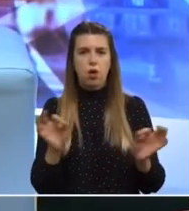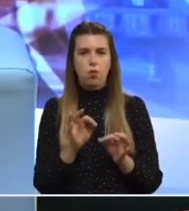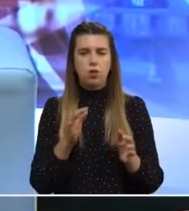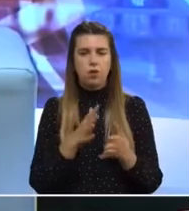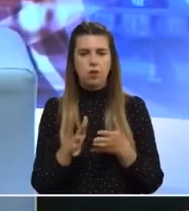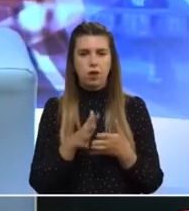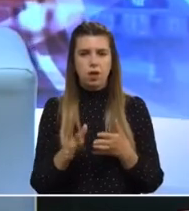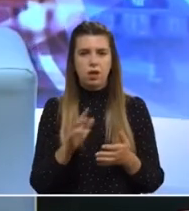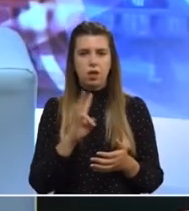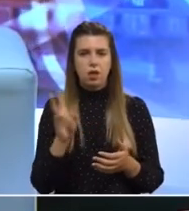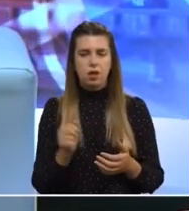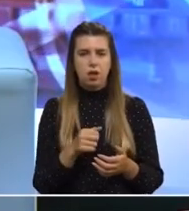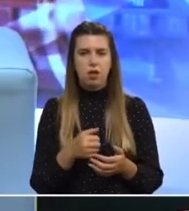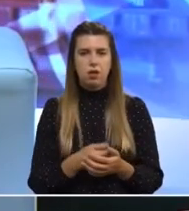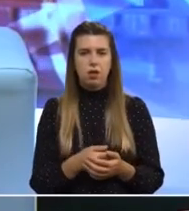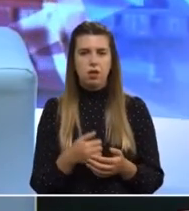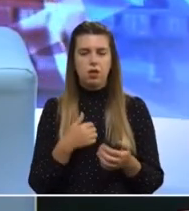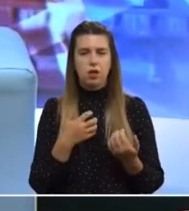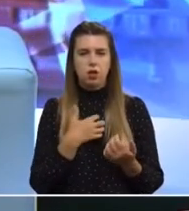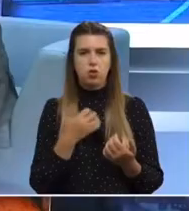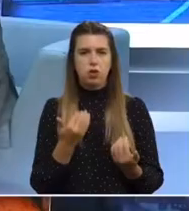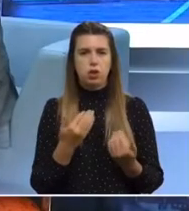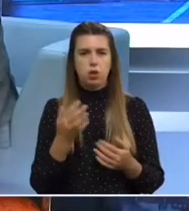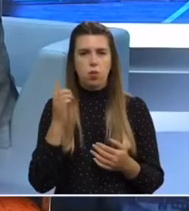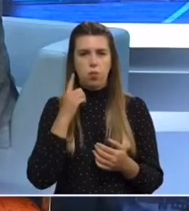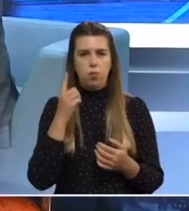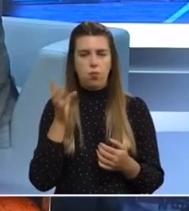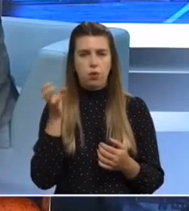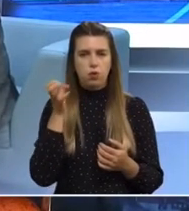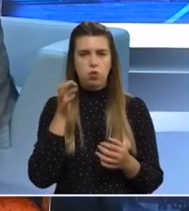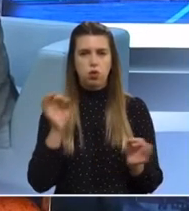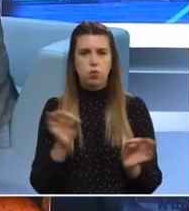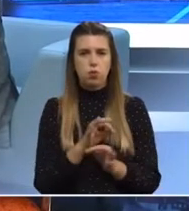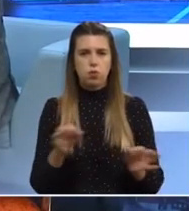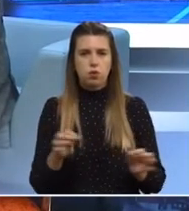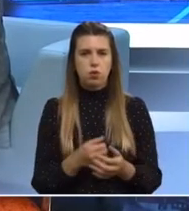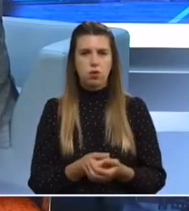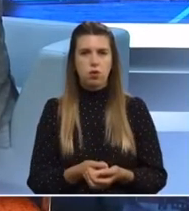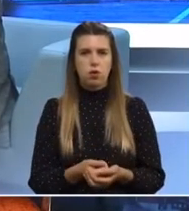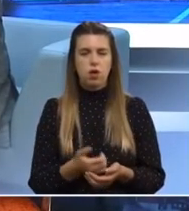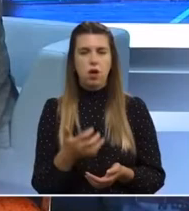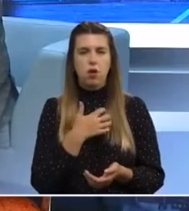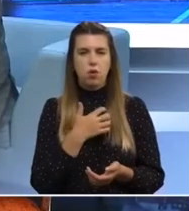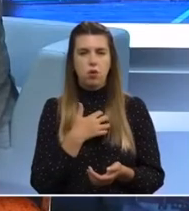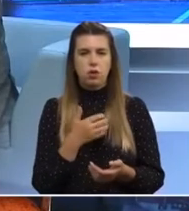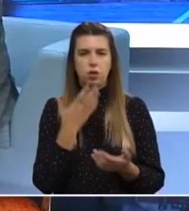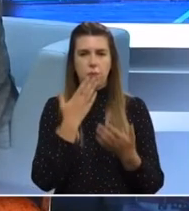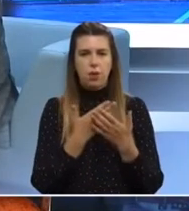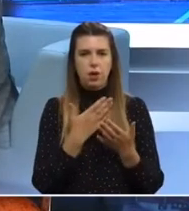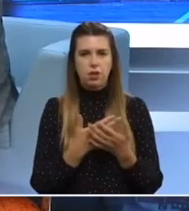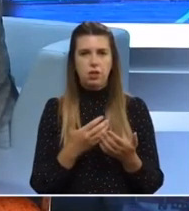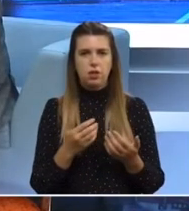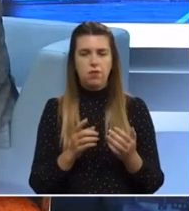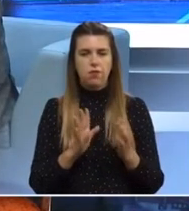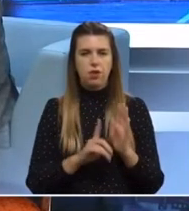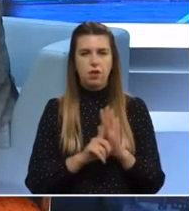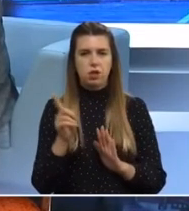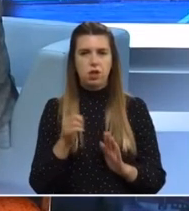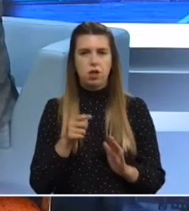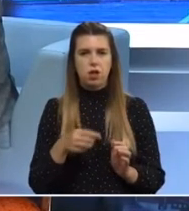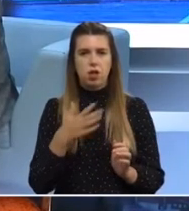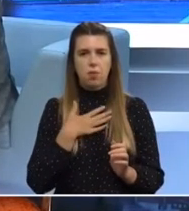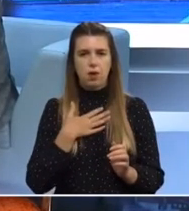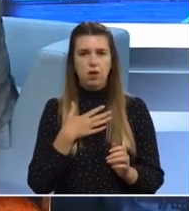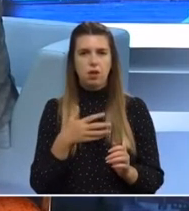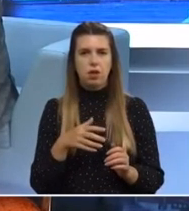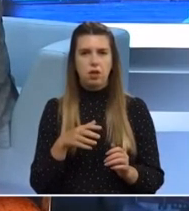музыка влияет на... Я сейчас начну умолять Валентина, чтобы он уже что-нибудь сыграл, потому что хочется... И хочется вот показать, да, вначале, потому что